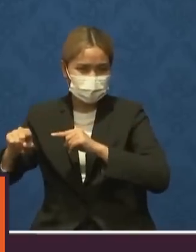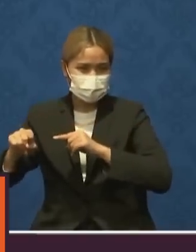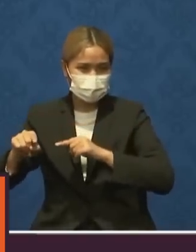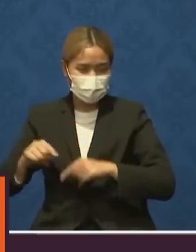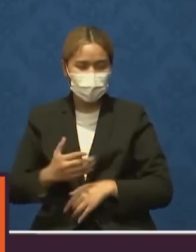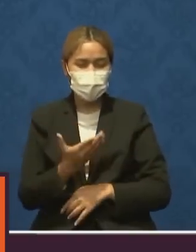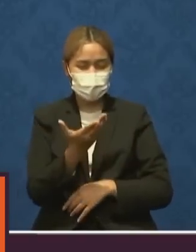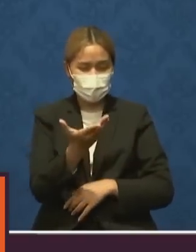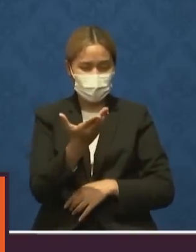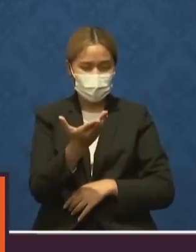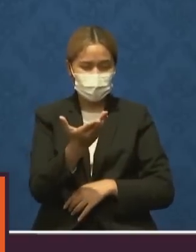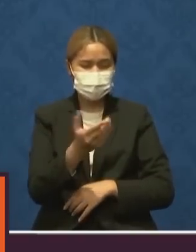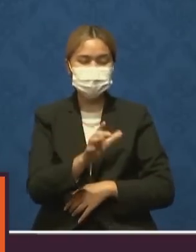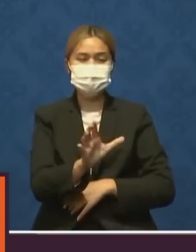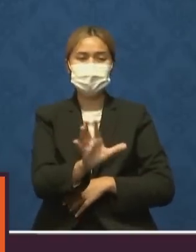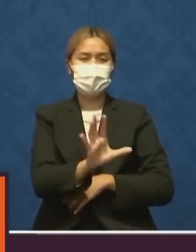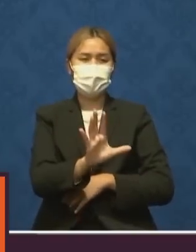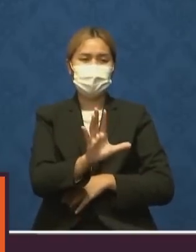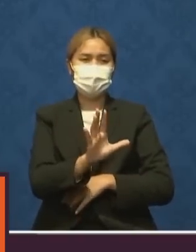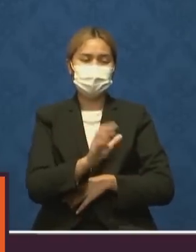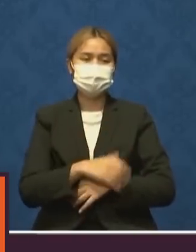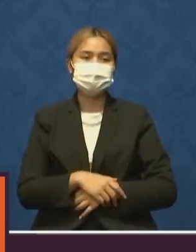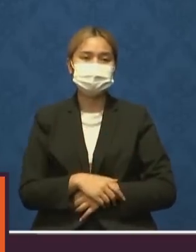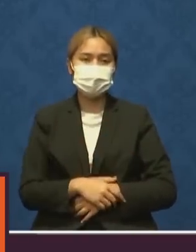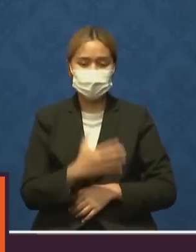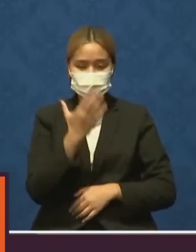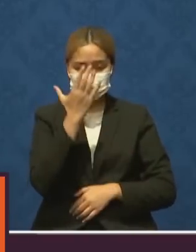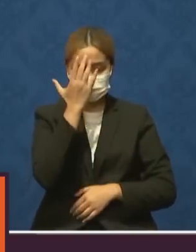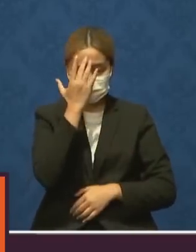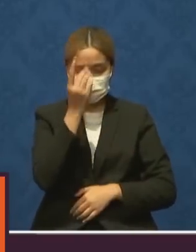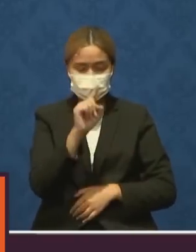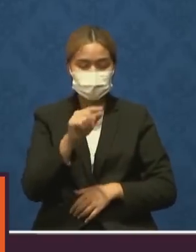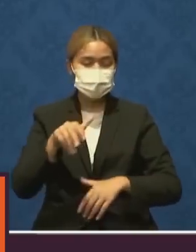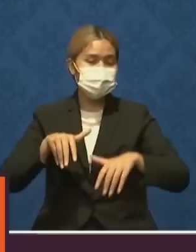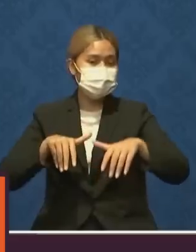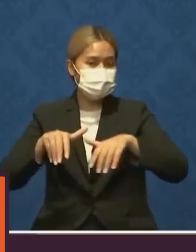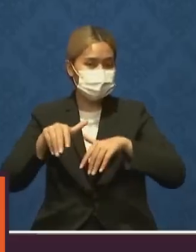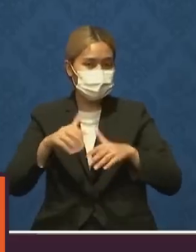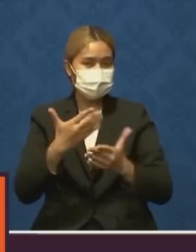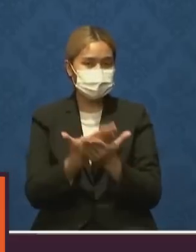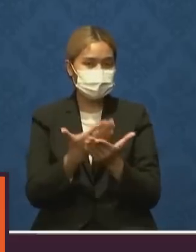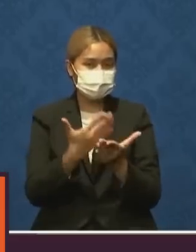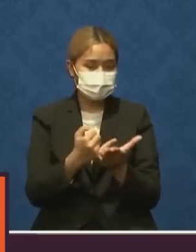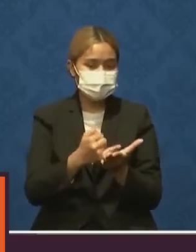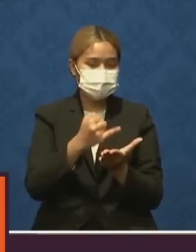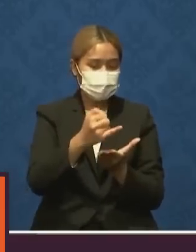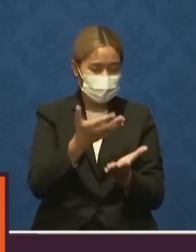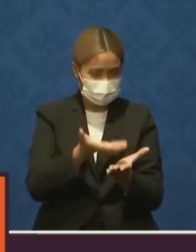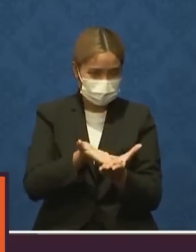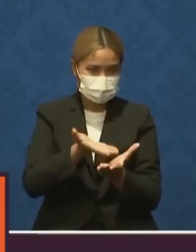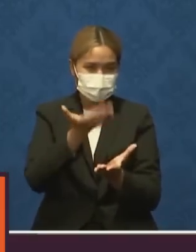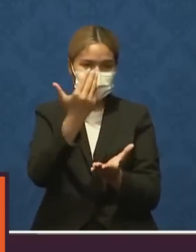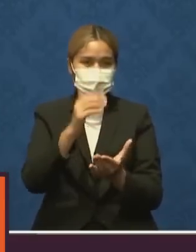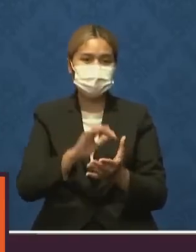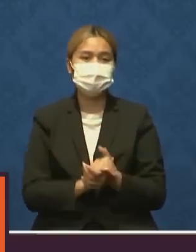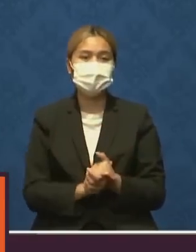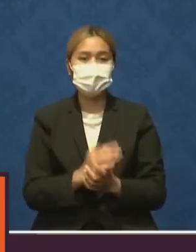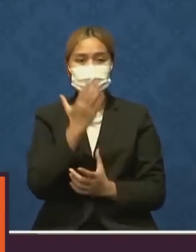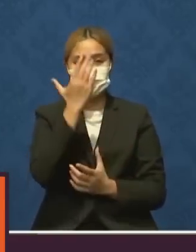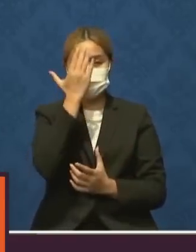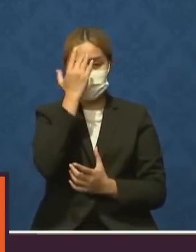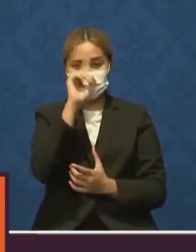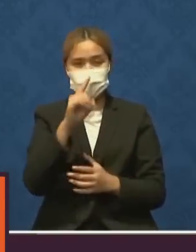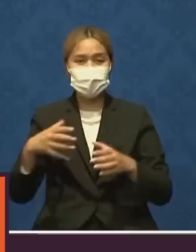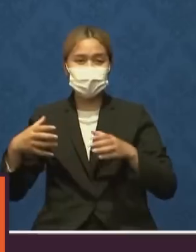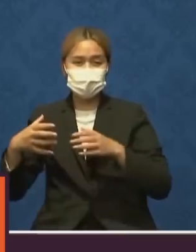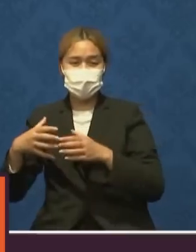ใหผากพระระมาให้เป็ที่ประricalชชนต้องมาจ่ายข้าไฟารดภนความมงข้างของกลมทพระülerงานทได้ประโยชน Virginiaากแว